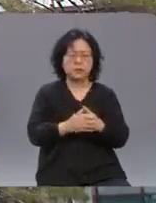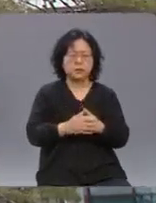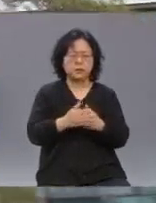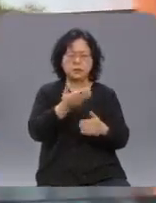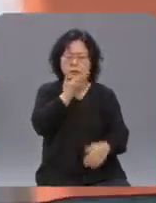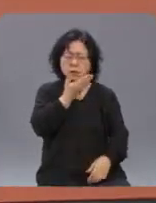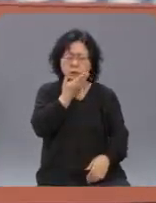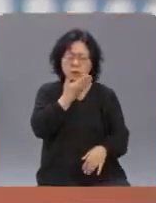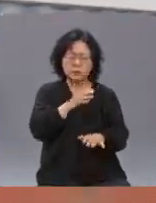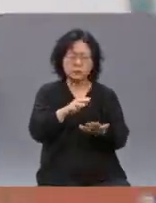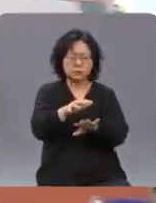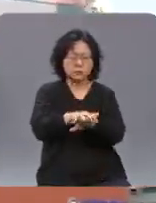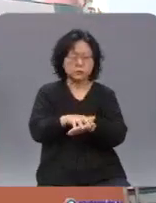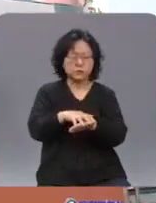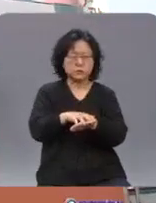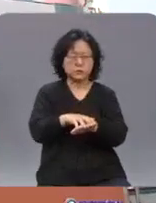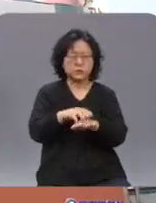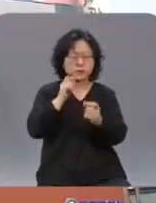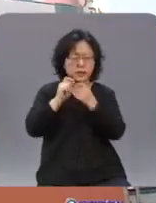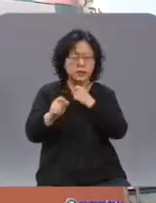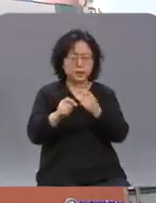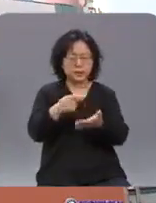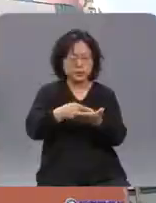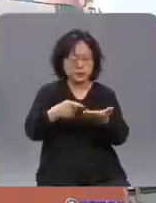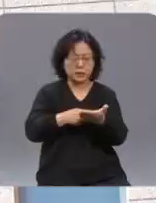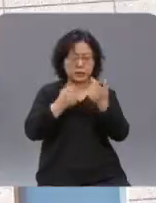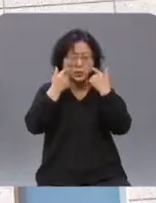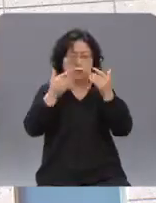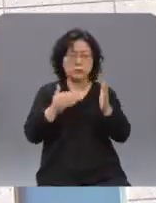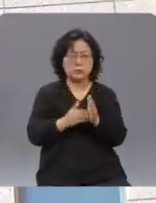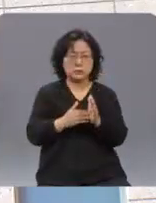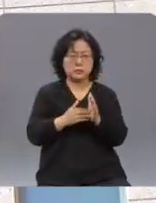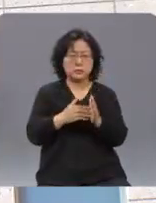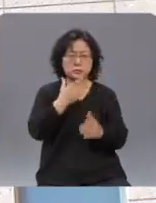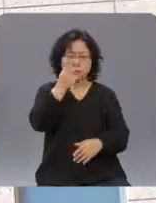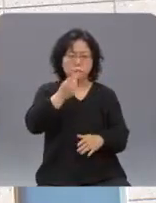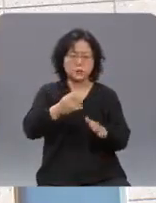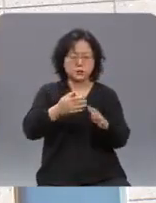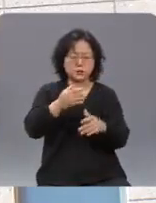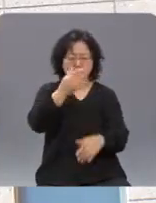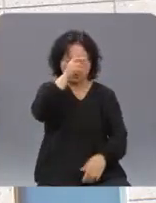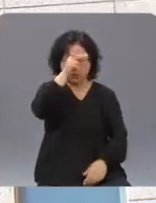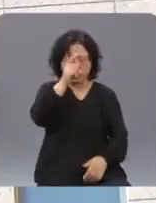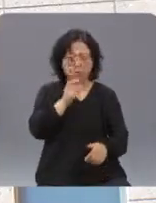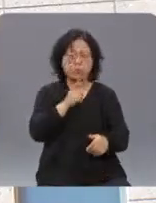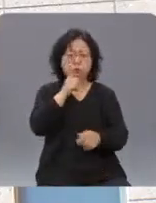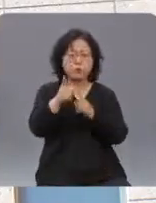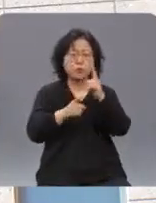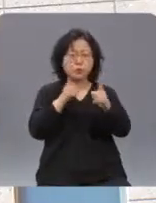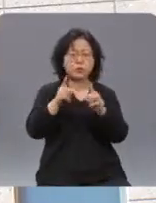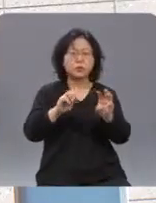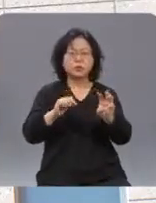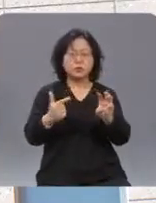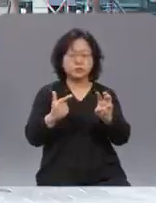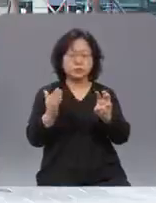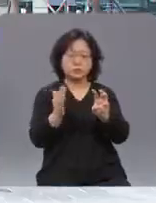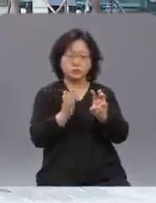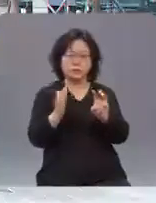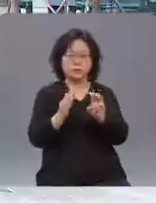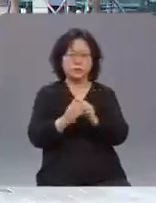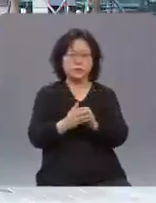화장품 유통구조를 악용한 사기 피해 사례가 속속 확인되면서 순천경찰서에만 고소 건수가 30건에 이르는